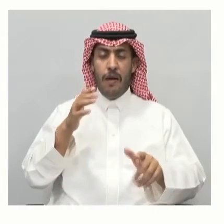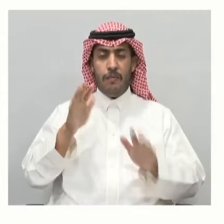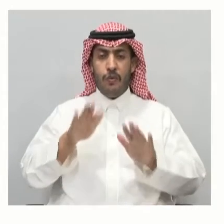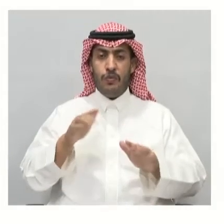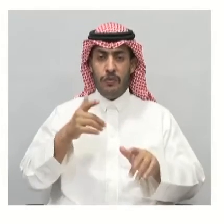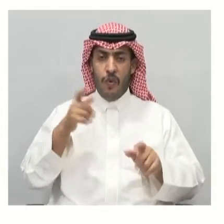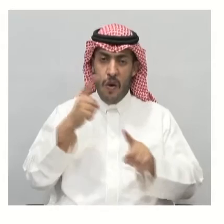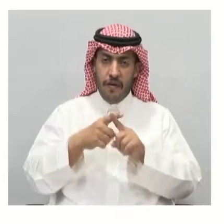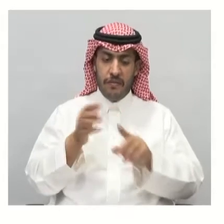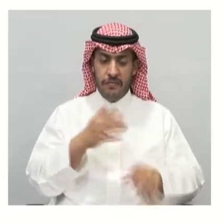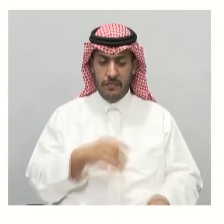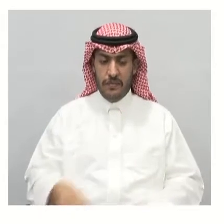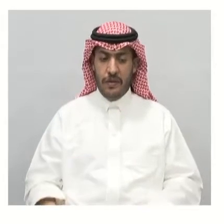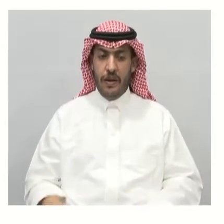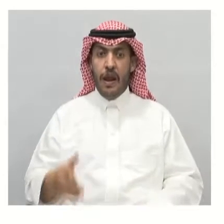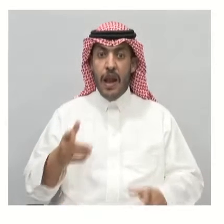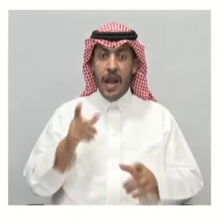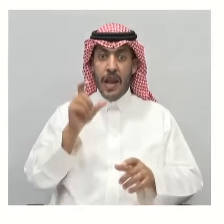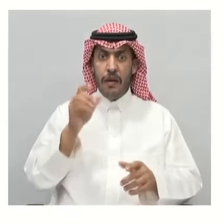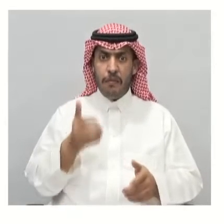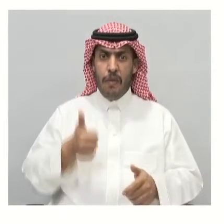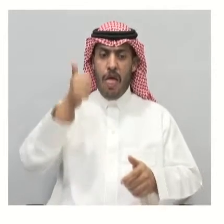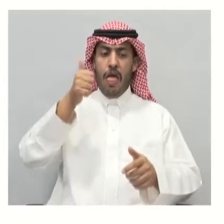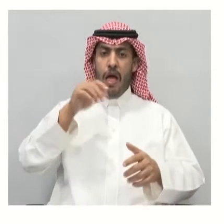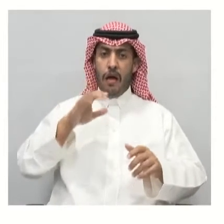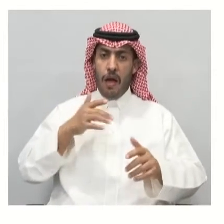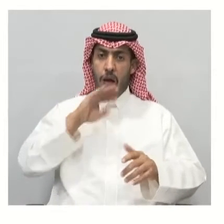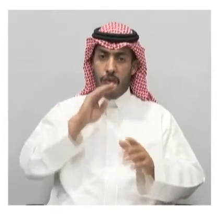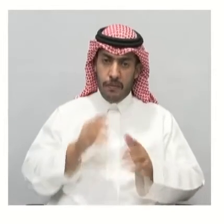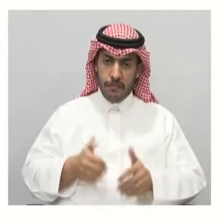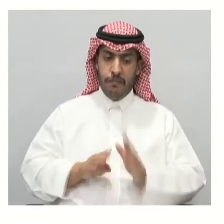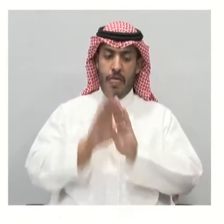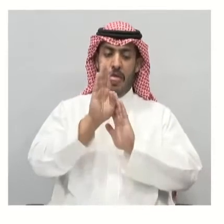احسنتم نجاه نوح عليه السلام ومن